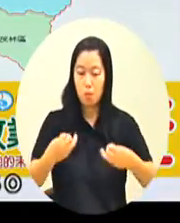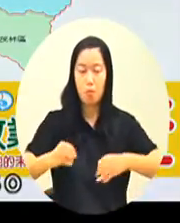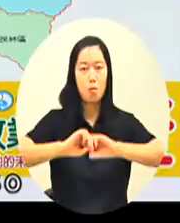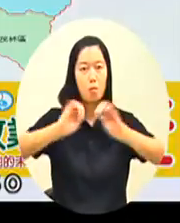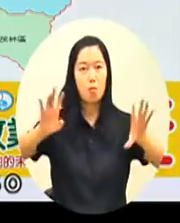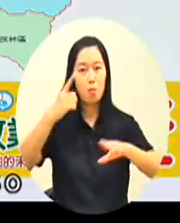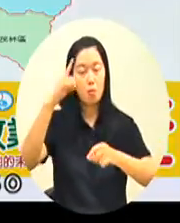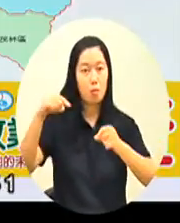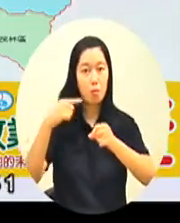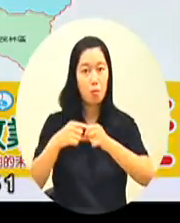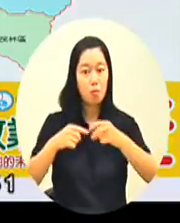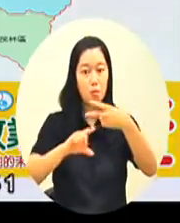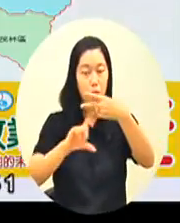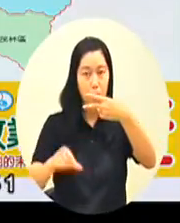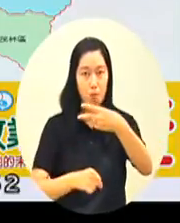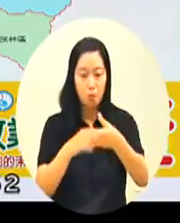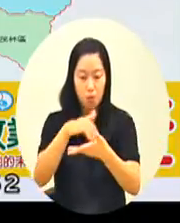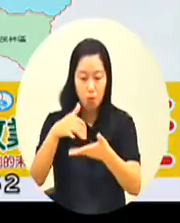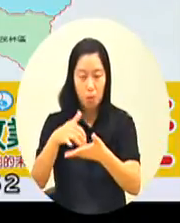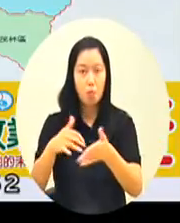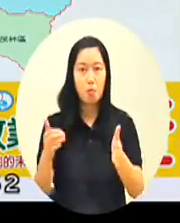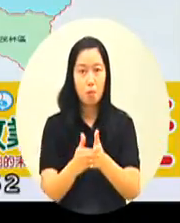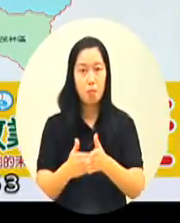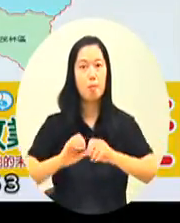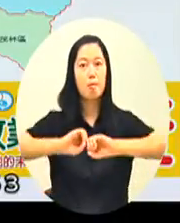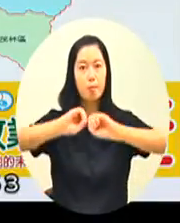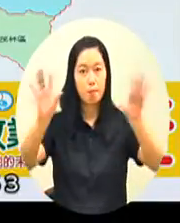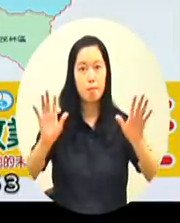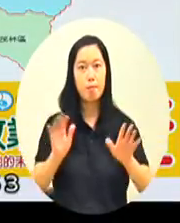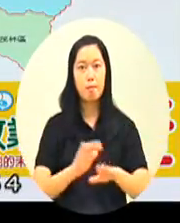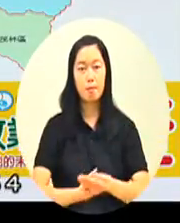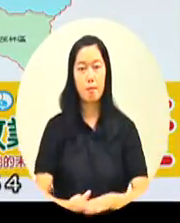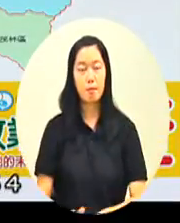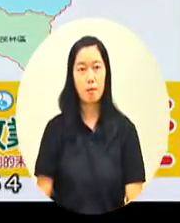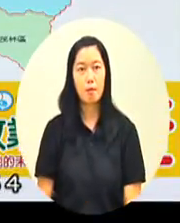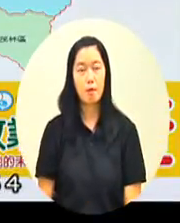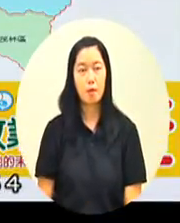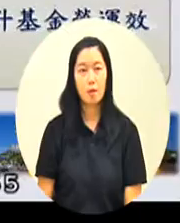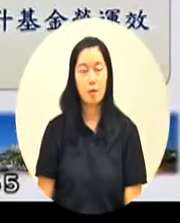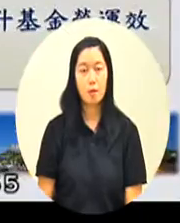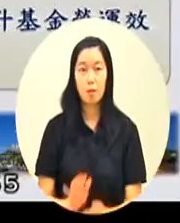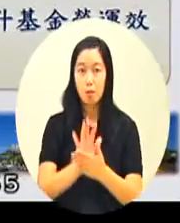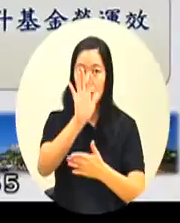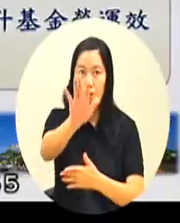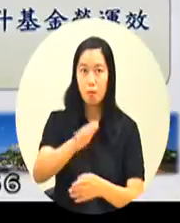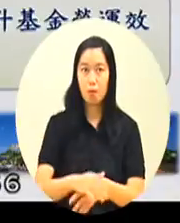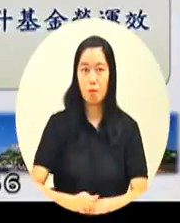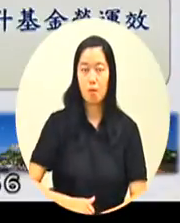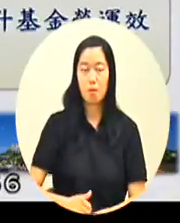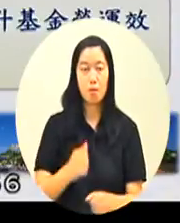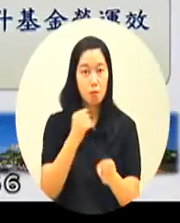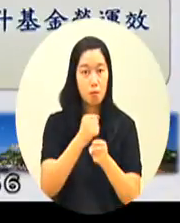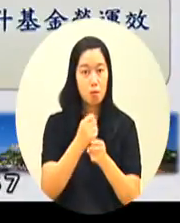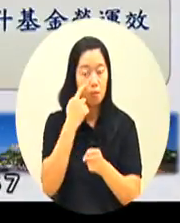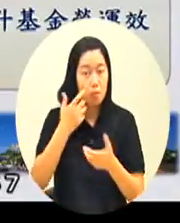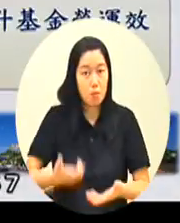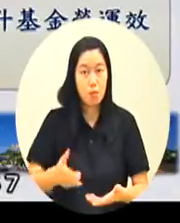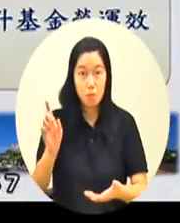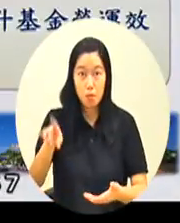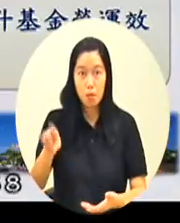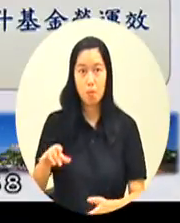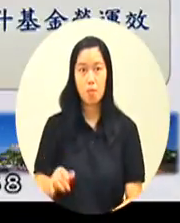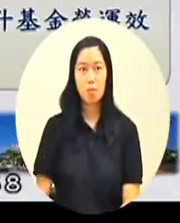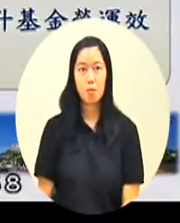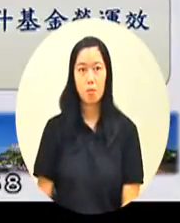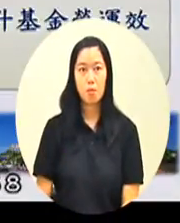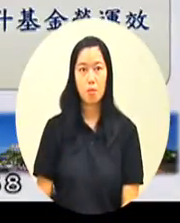有初步的统计结果会出来。在未来施政重点的部分，第一个是更续管